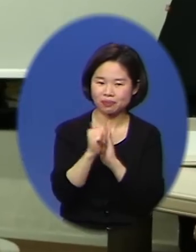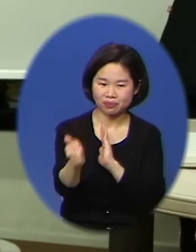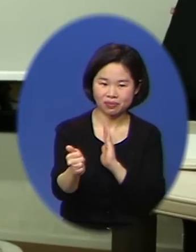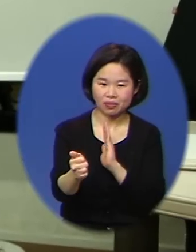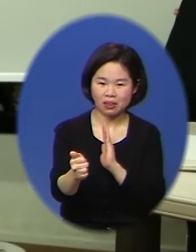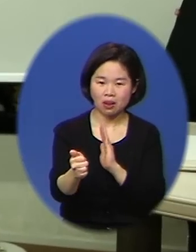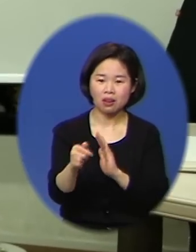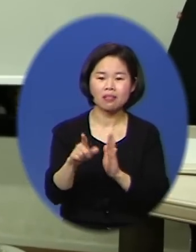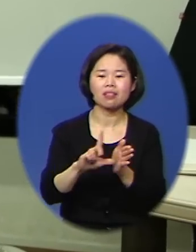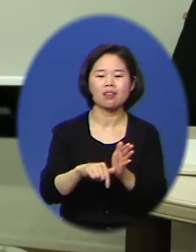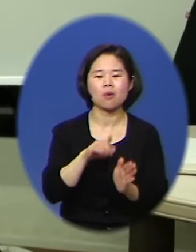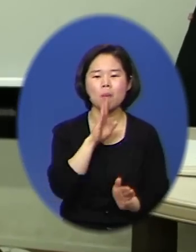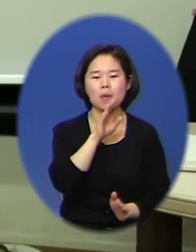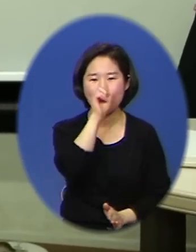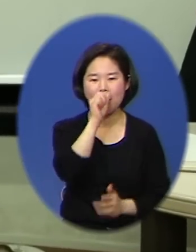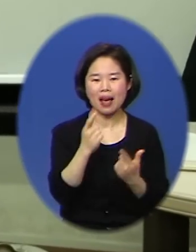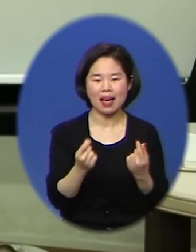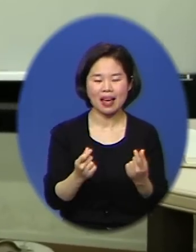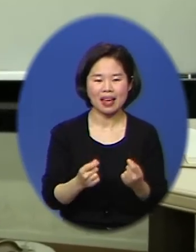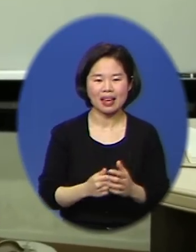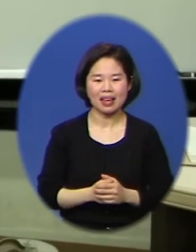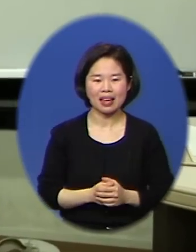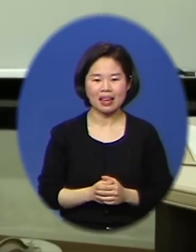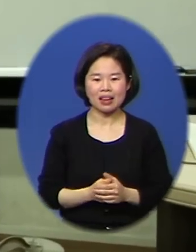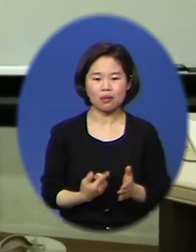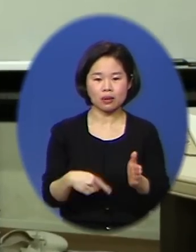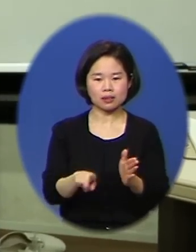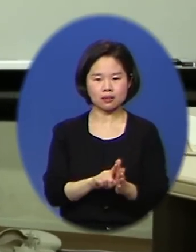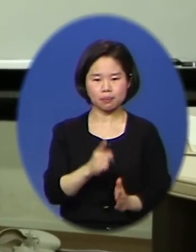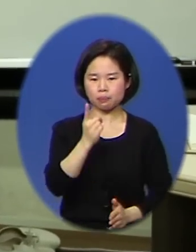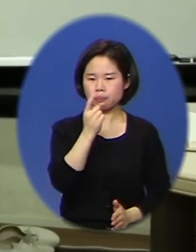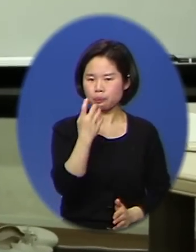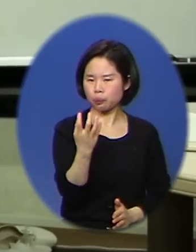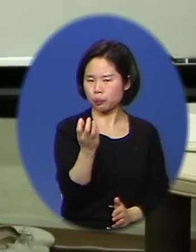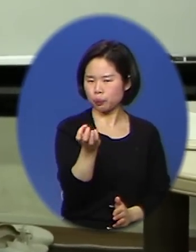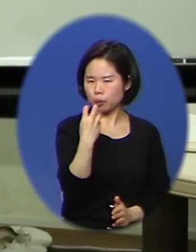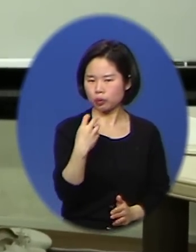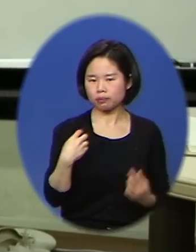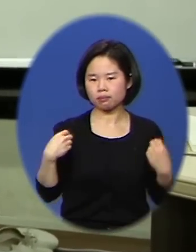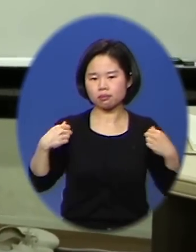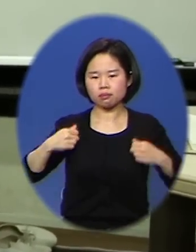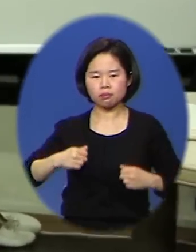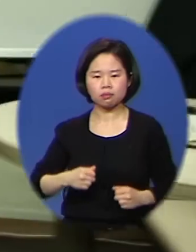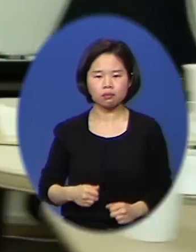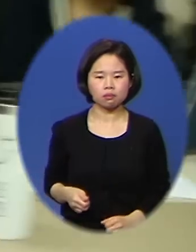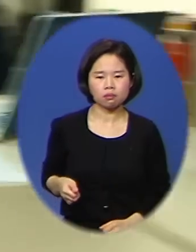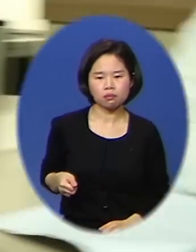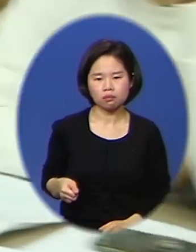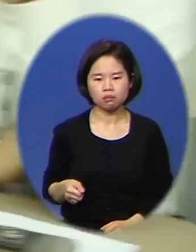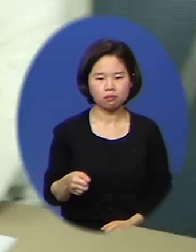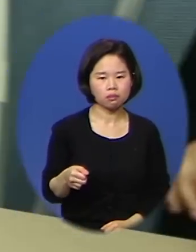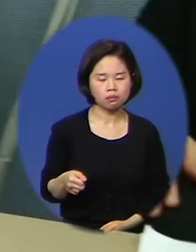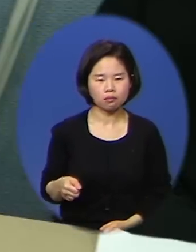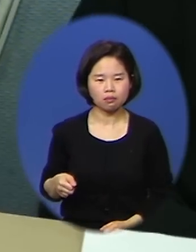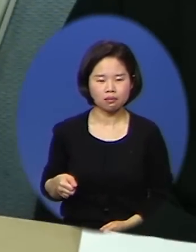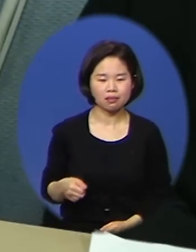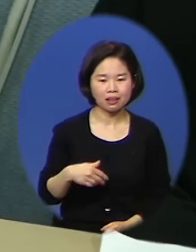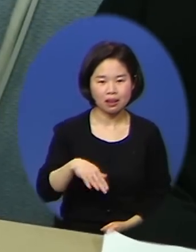제일 좋은 것 같아요. 그러기 위해서 딱 준비하시고 나가는 거세요? 네. 맛있는 거